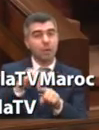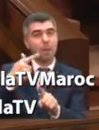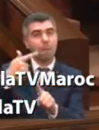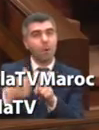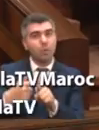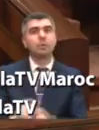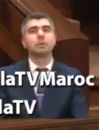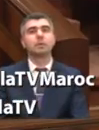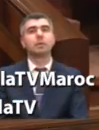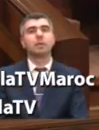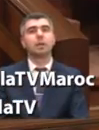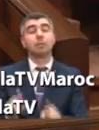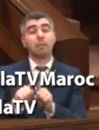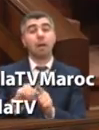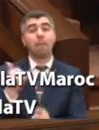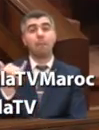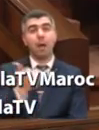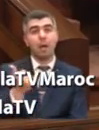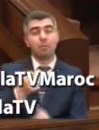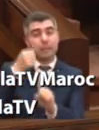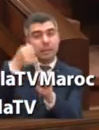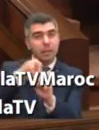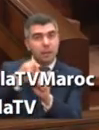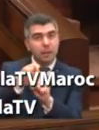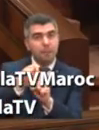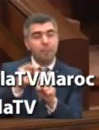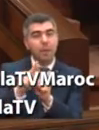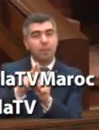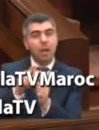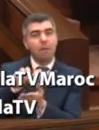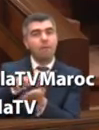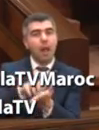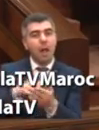نشير انكم لابد من العمل على تنظيم الفلاحه